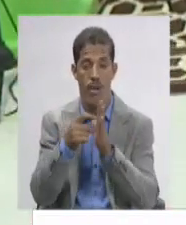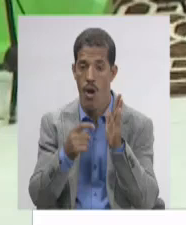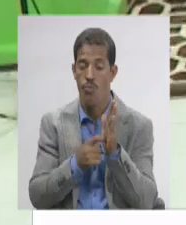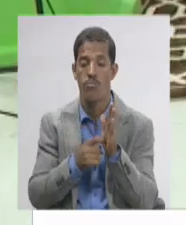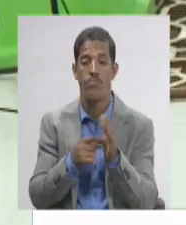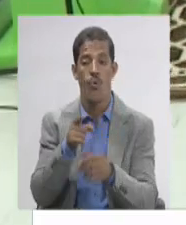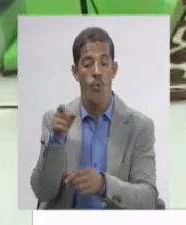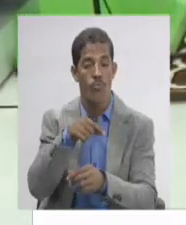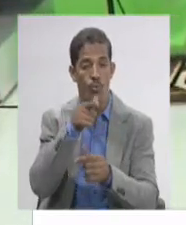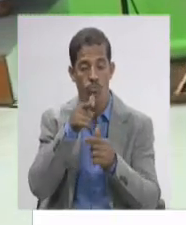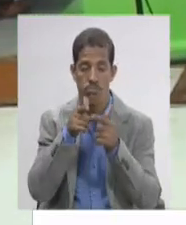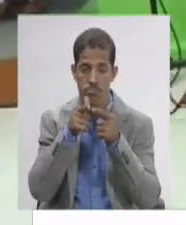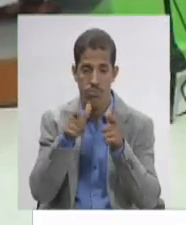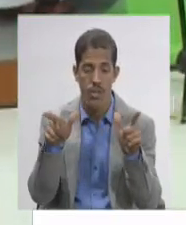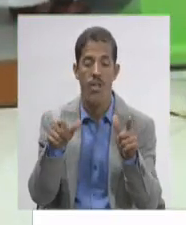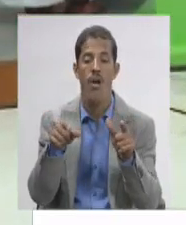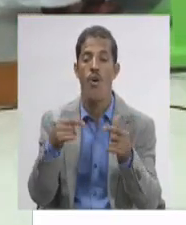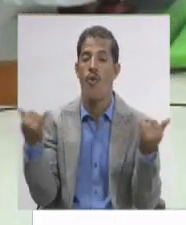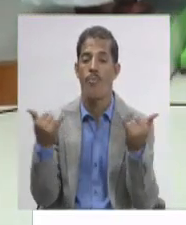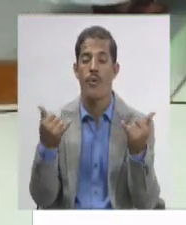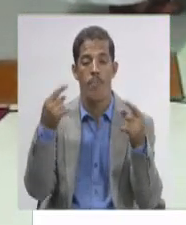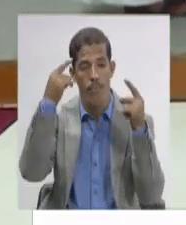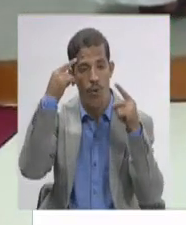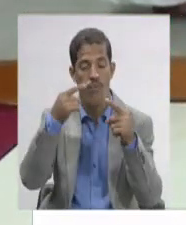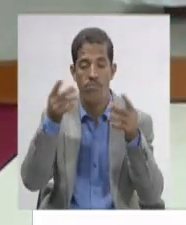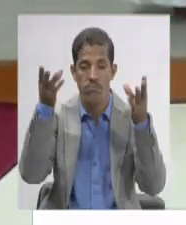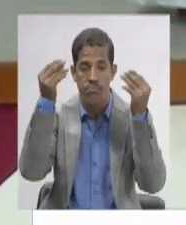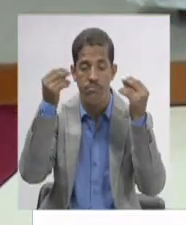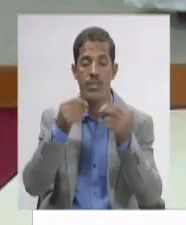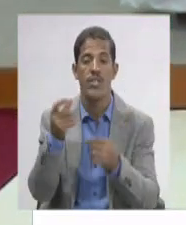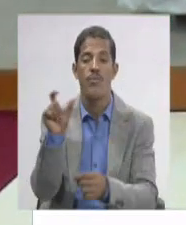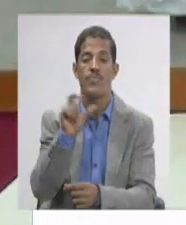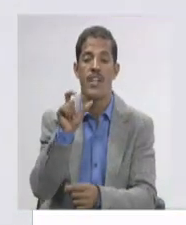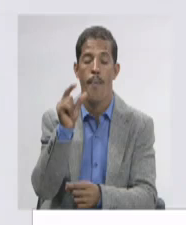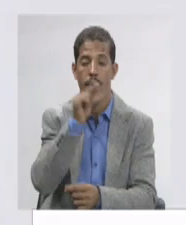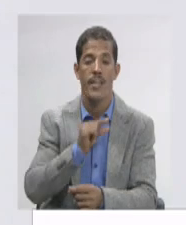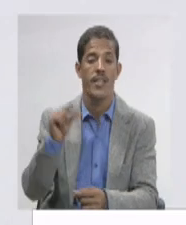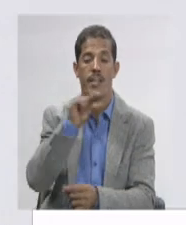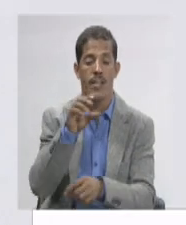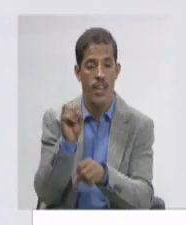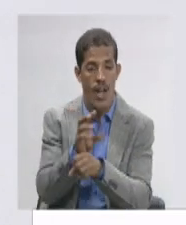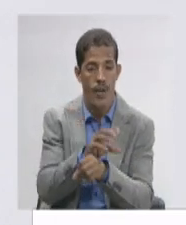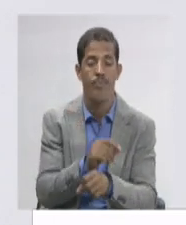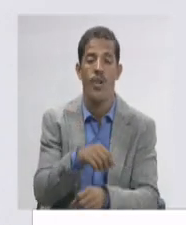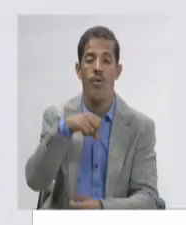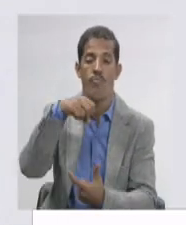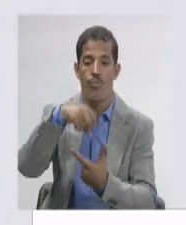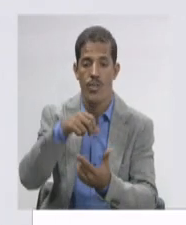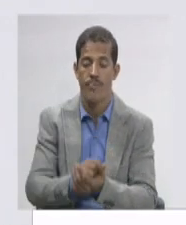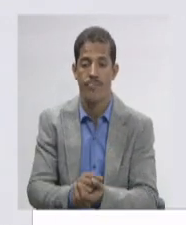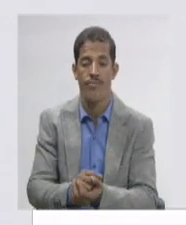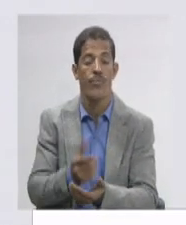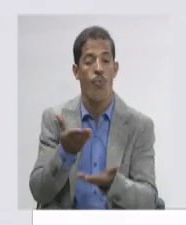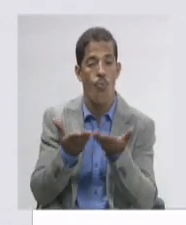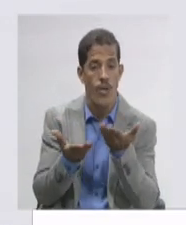ان تكون انعكاسا وصدا وفيا للمزاج الاسلامي الموريتاني في اعتداله ووسطيته